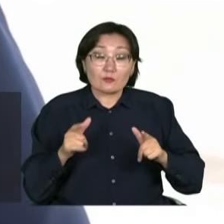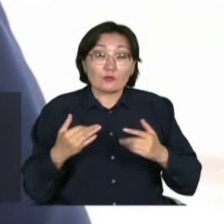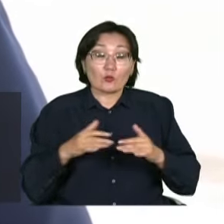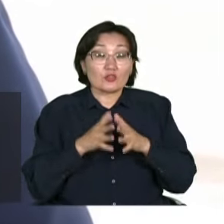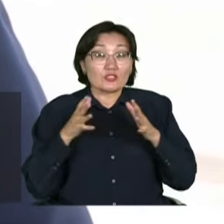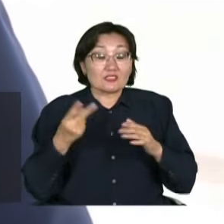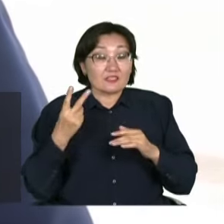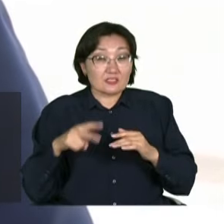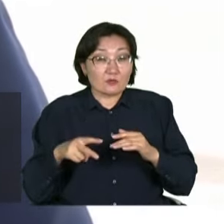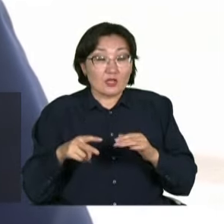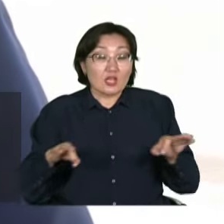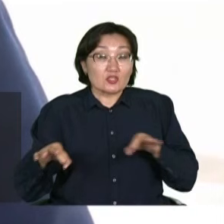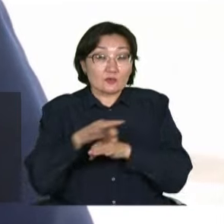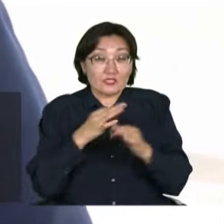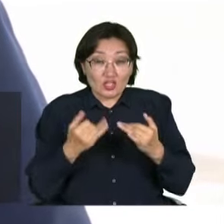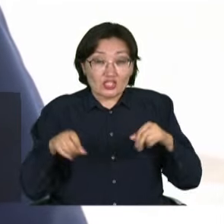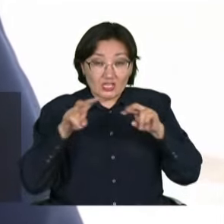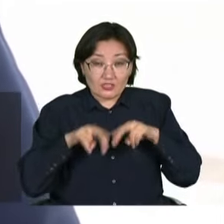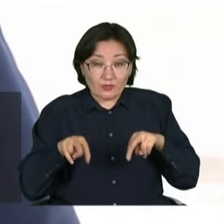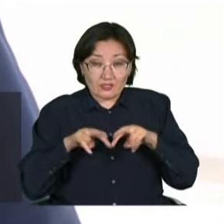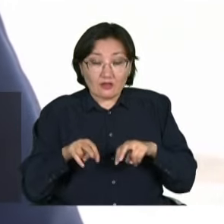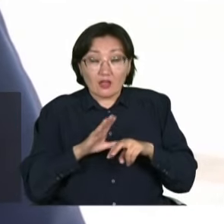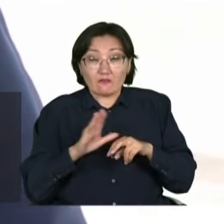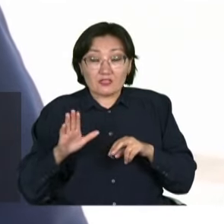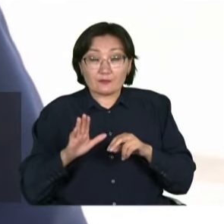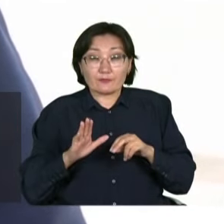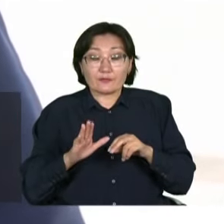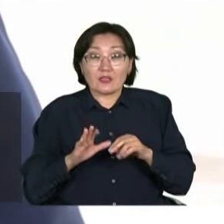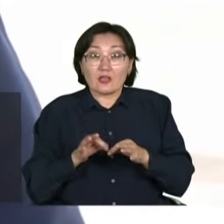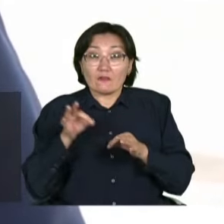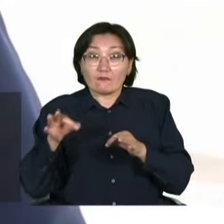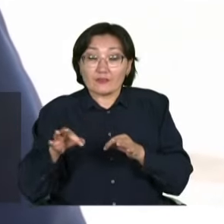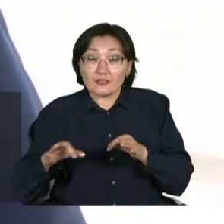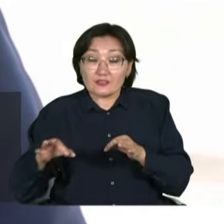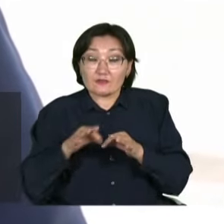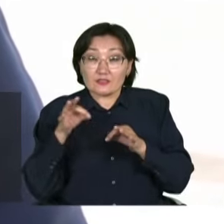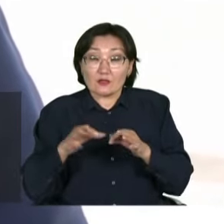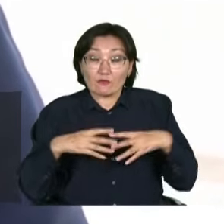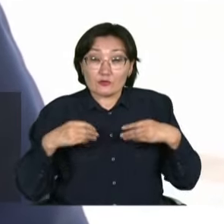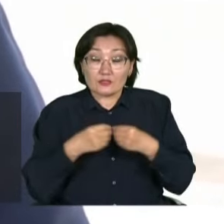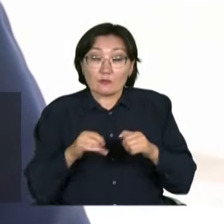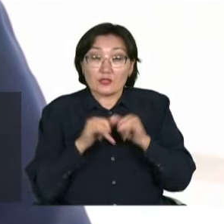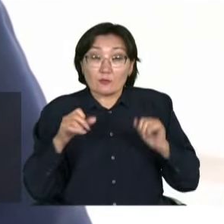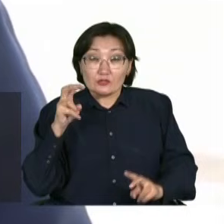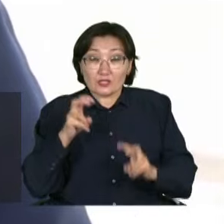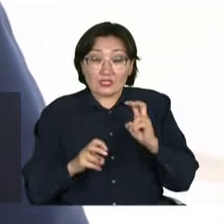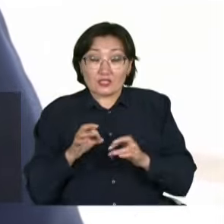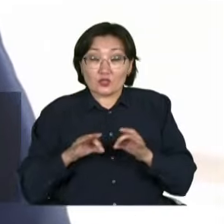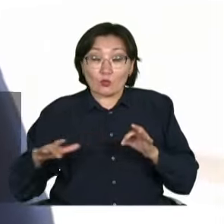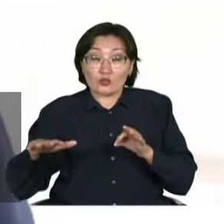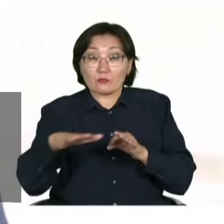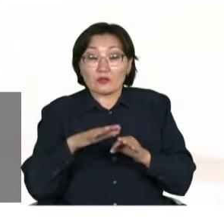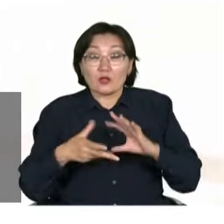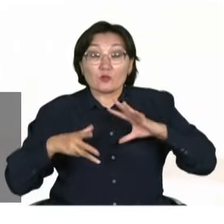Более 20 проектов сейчас рассматривается в филиалах Фонда развития промышленности в регионах.